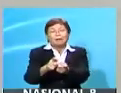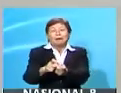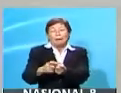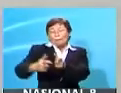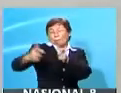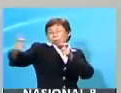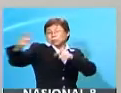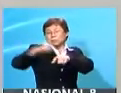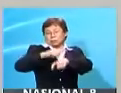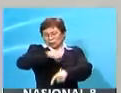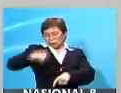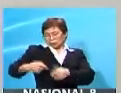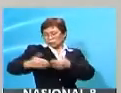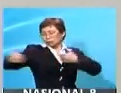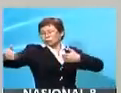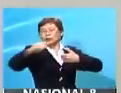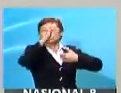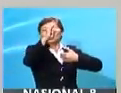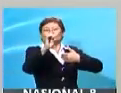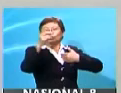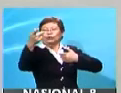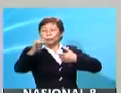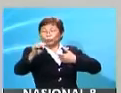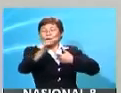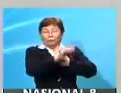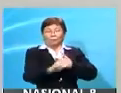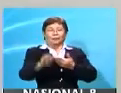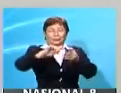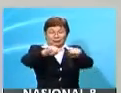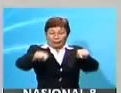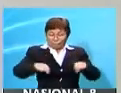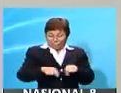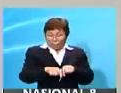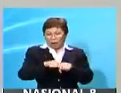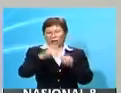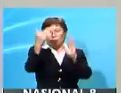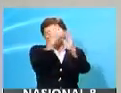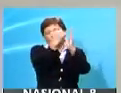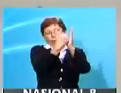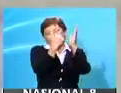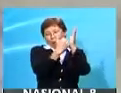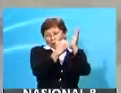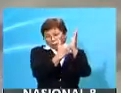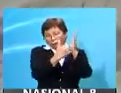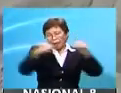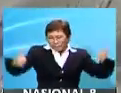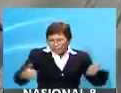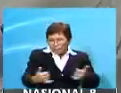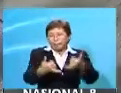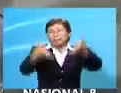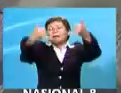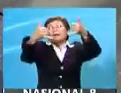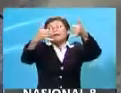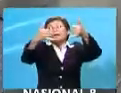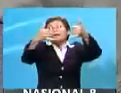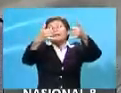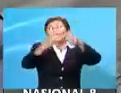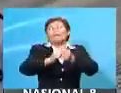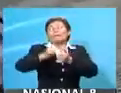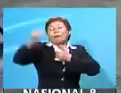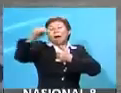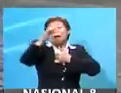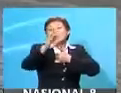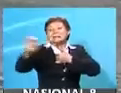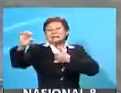China dengan jarak lebih 70 KM malah ia menjadi lokasi bagi acara-acara seperti piala far di mana kejohanannya